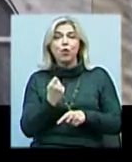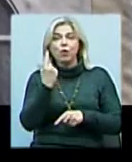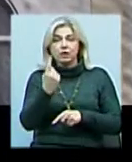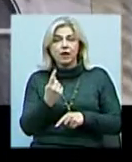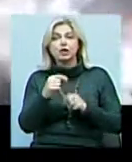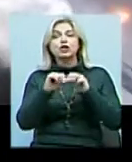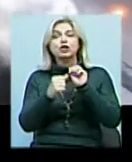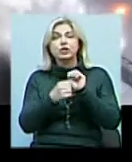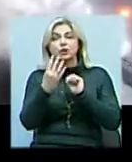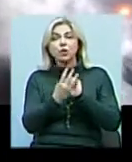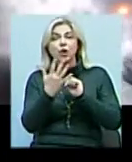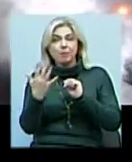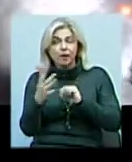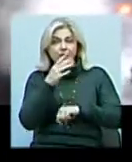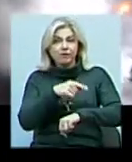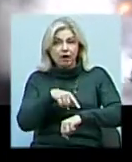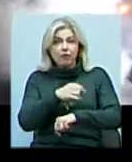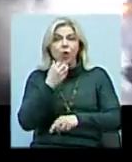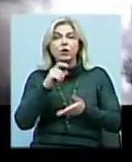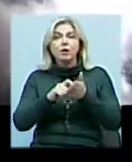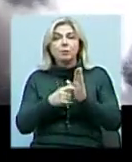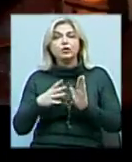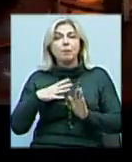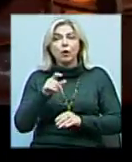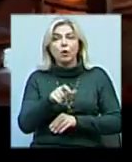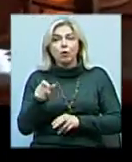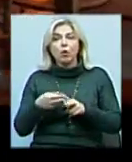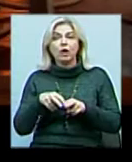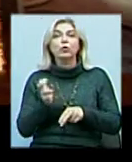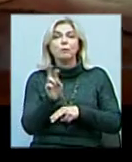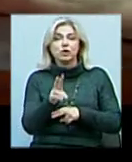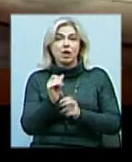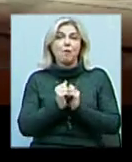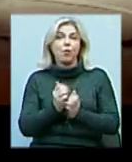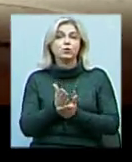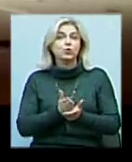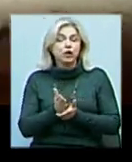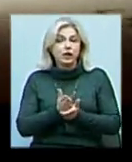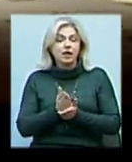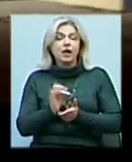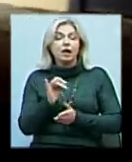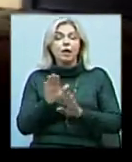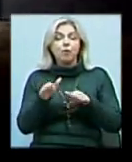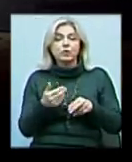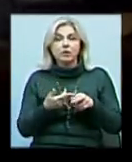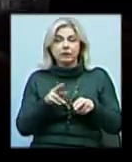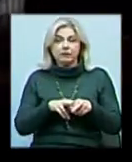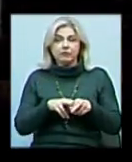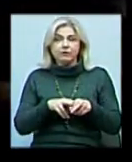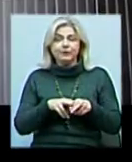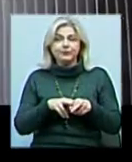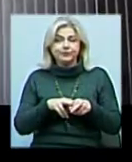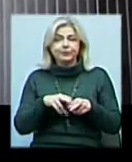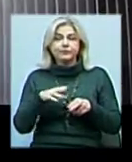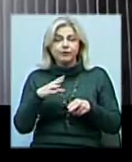о 16:45, коли в приміщенні знаходились люди, що прийшли на богослужіння. Всіх відвідувачів рятувальники евакуювали.